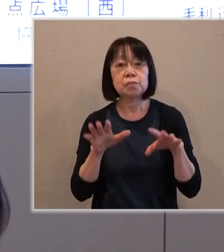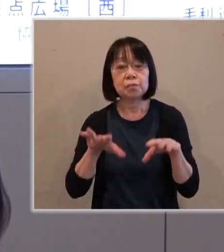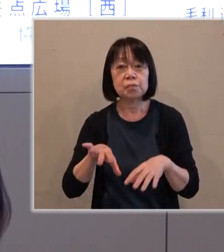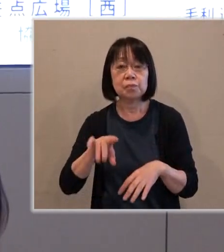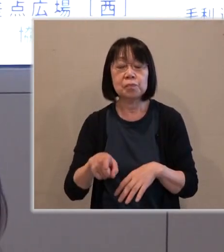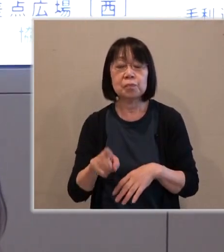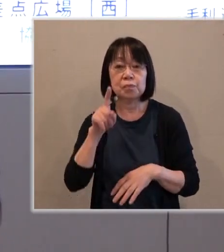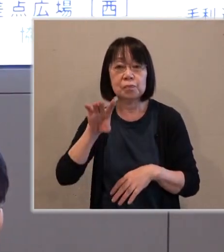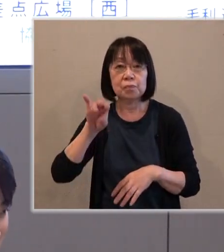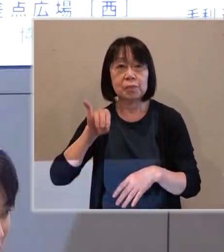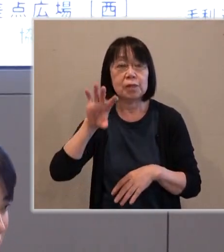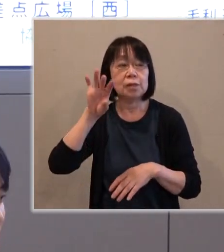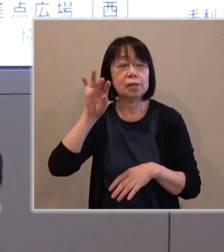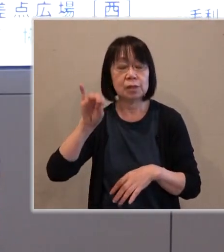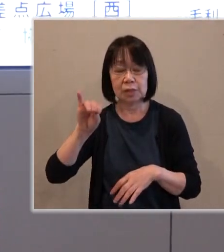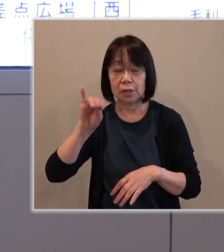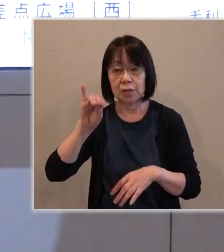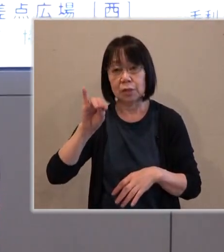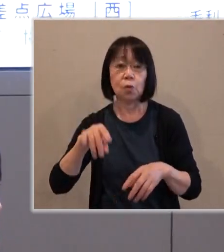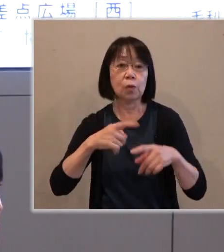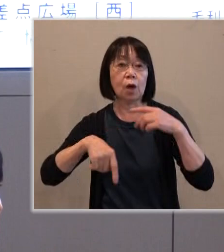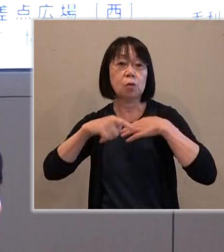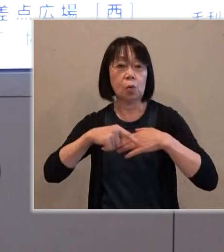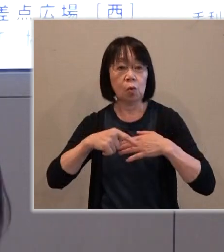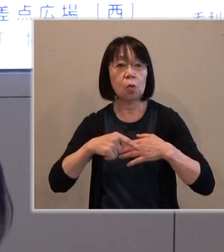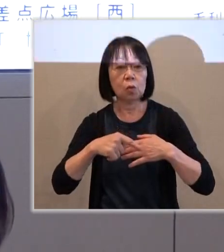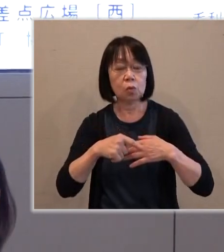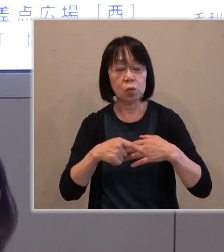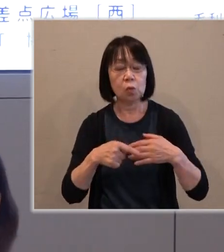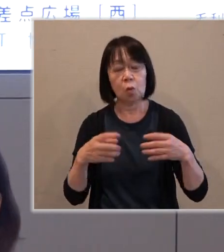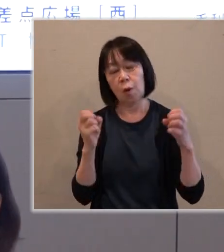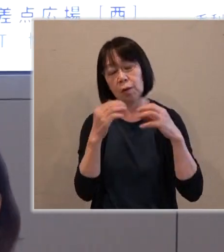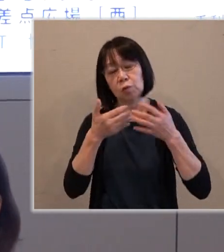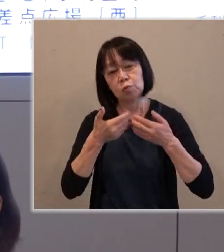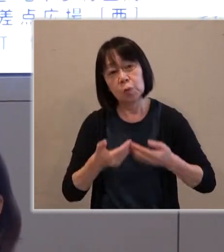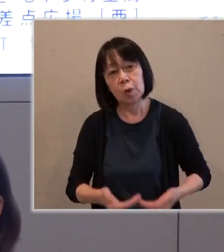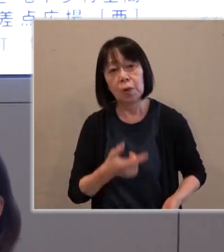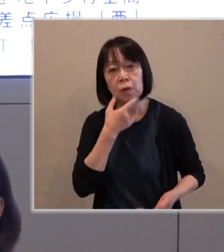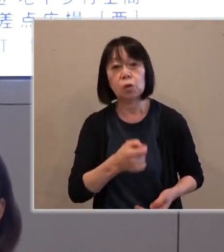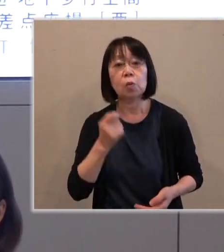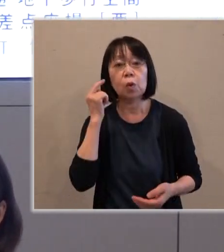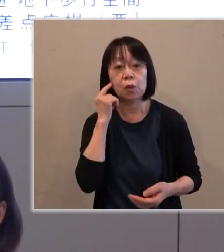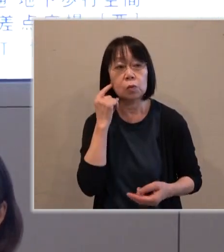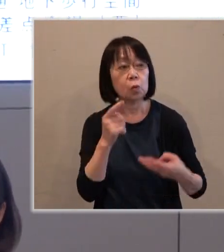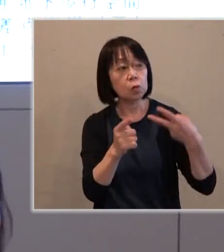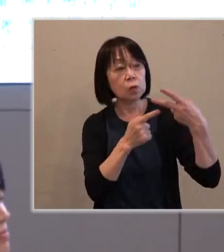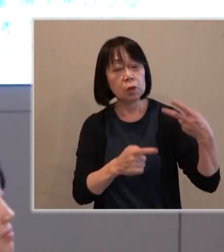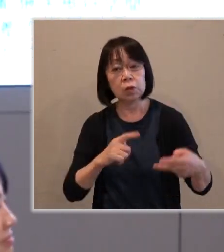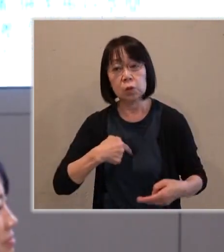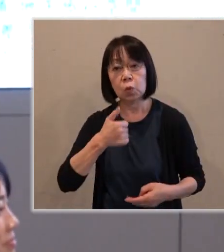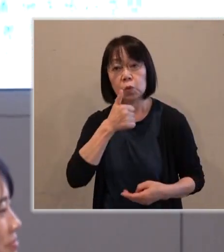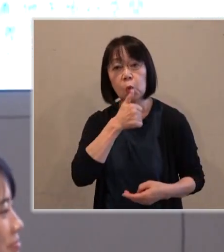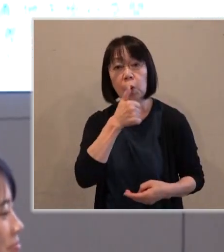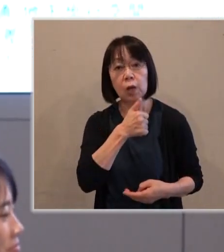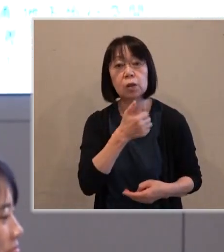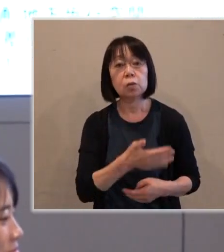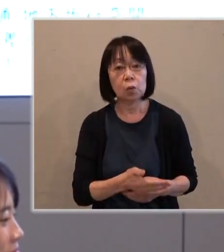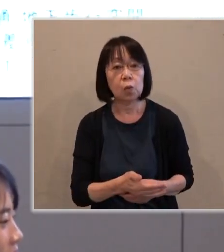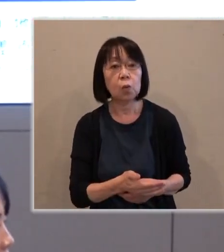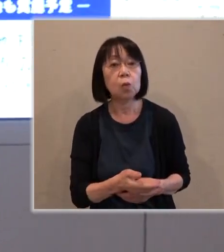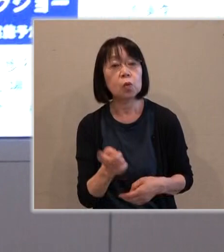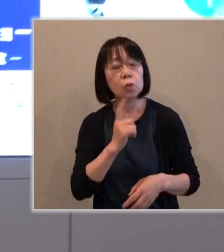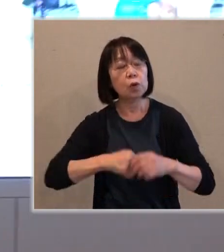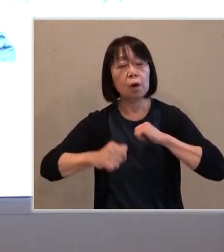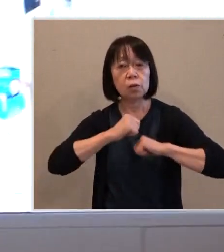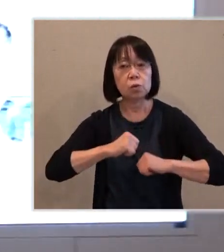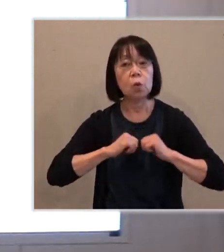容を少し深掘りしていきたいというふうに思っております。ということで、お二人にぜひ自己紹介と、それからどのようなご活動を